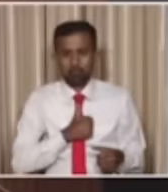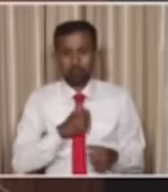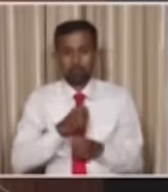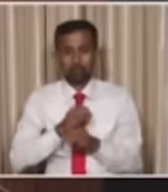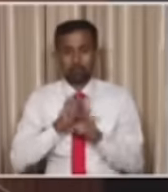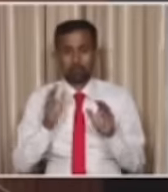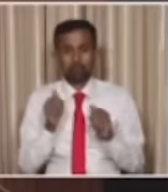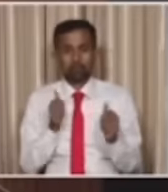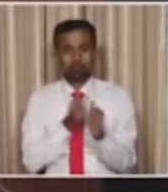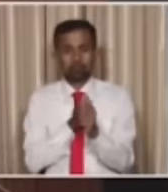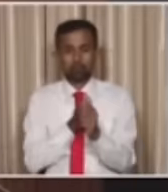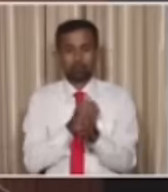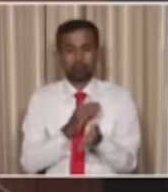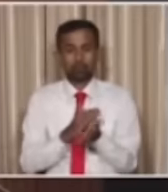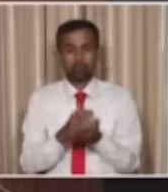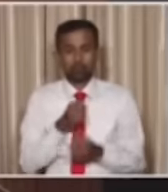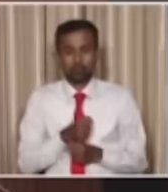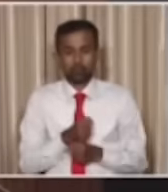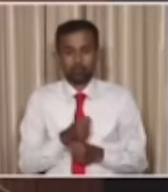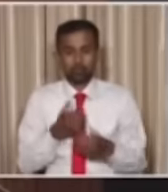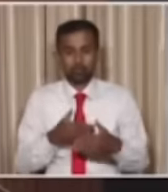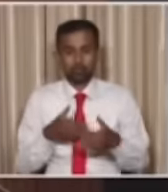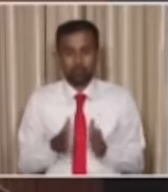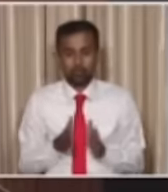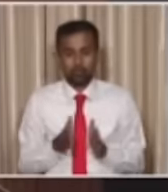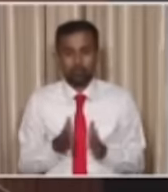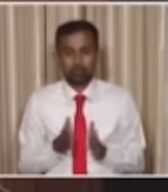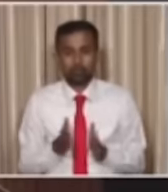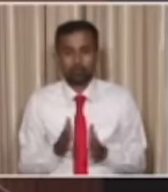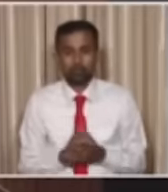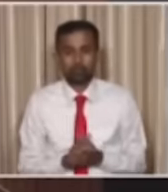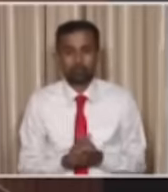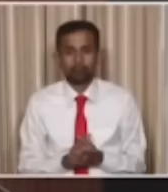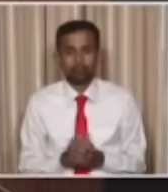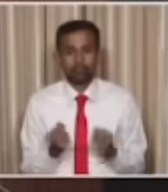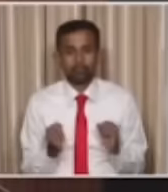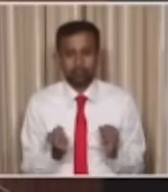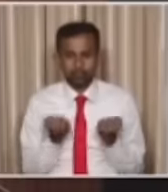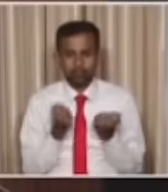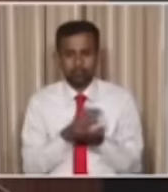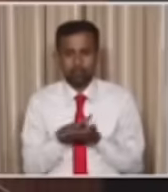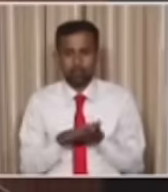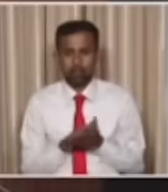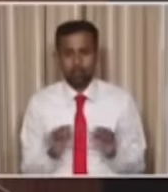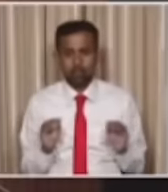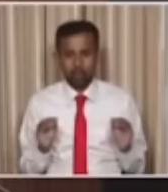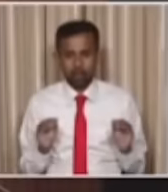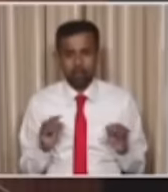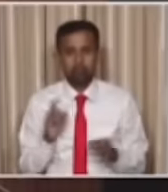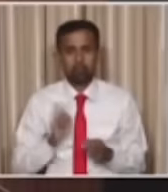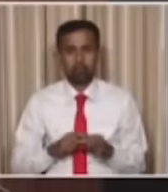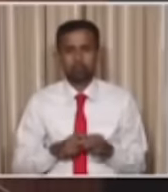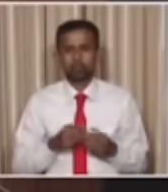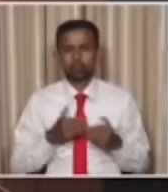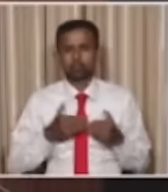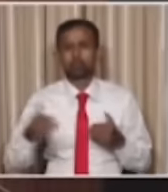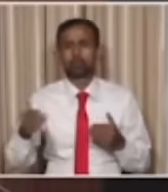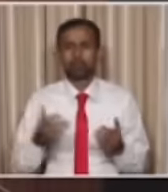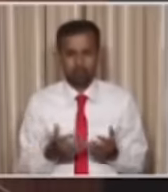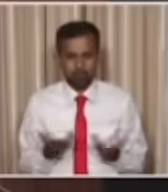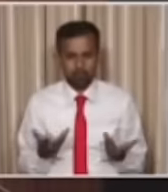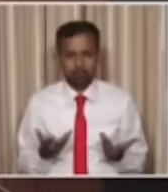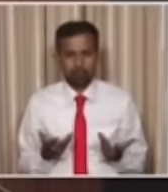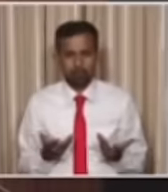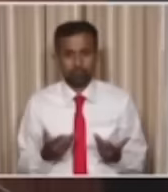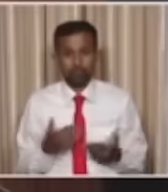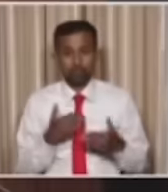නියෝජනයේ පිටිපස්සේ හිටගන්න ආණ්ඩුවේ කැබිනට් මණ්ඩලය ශක්තිමත්ව සූදානම් වුණා නම් මේ ප්‍රශ්නේ මෙච්චර දුරද යනවද?